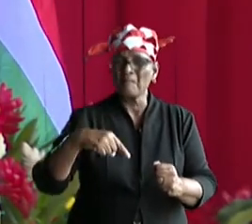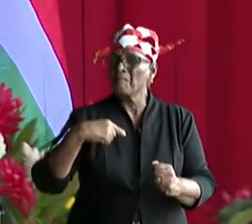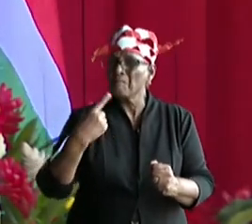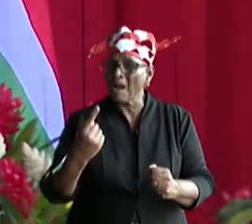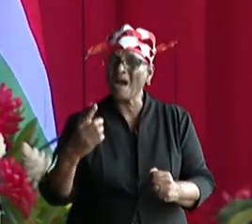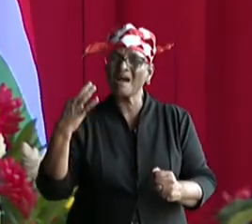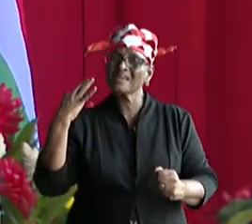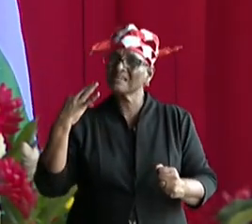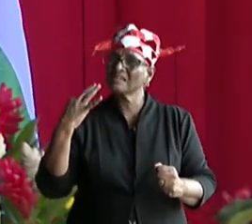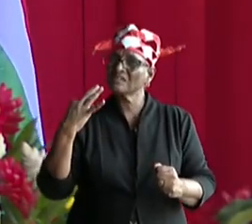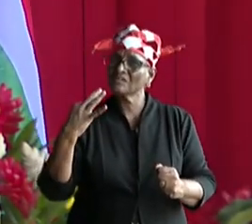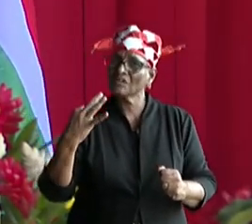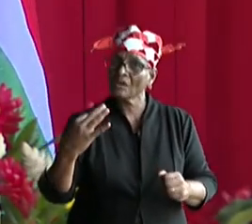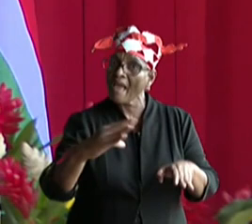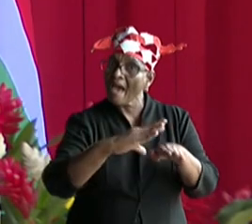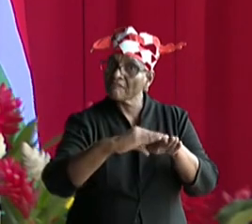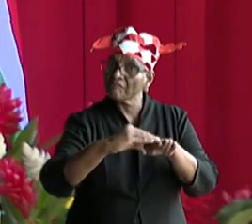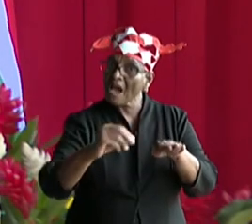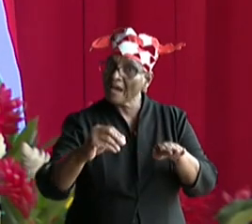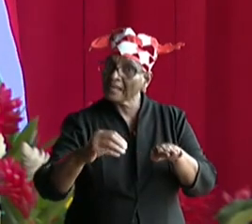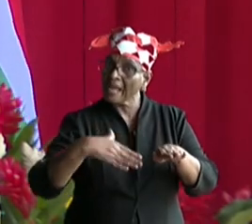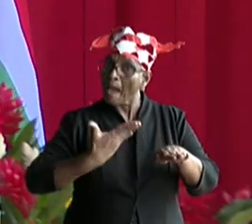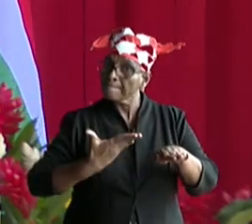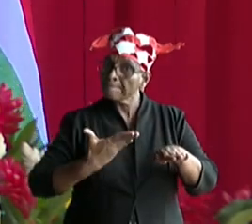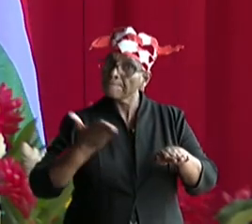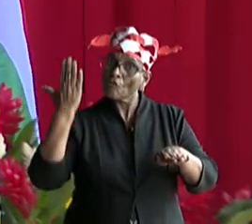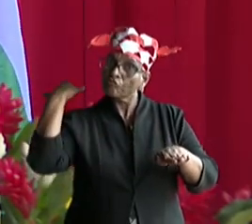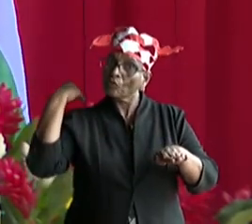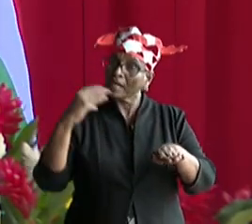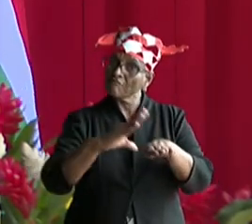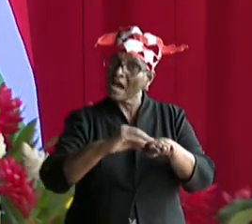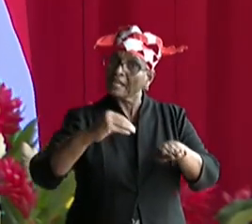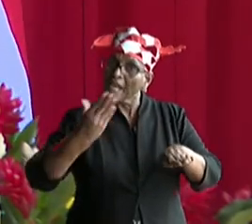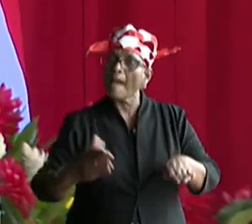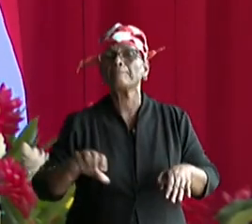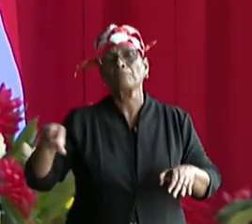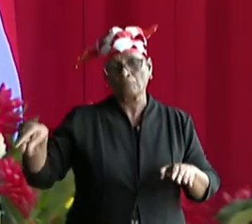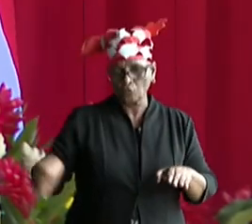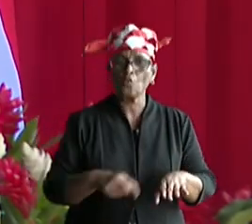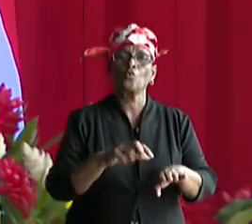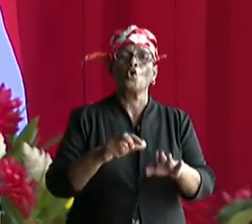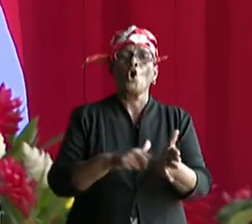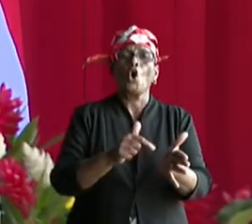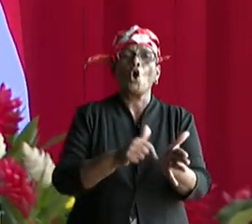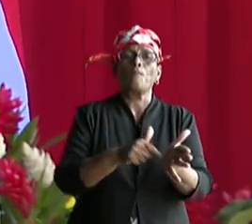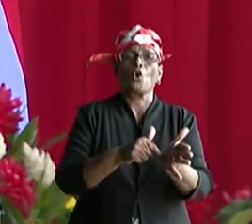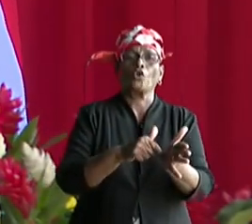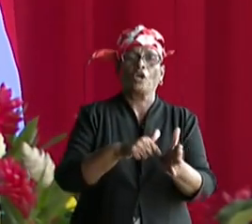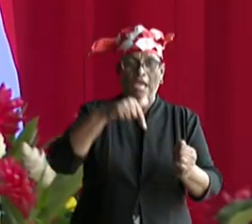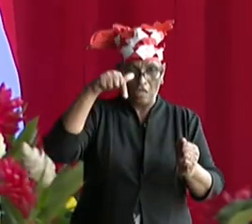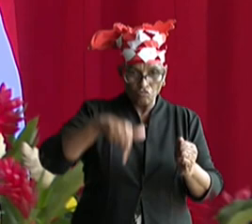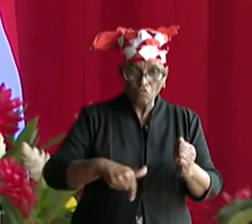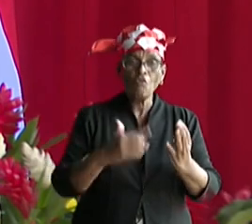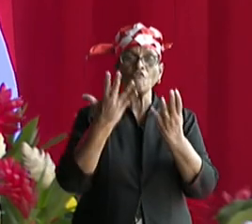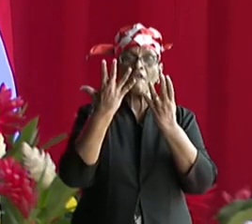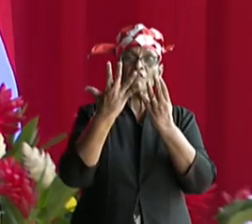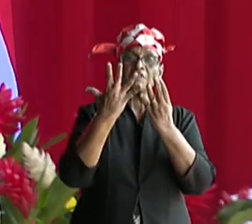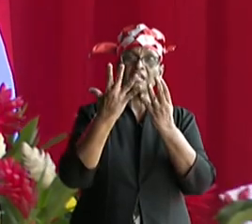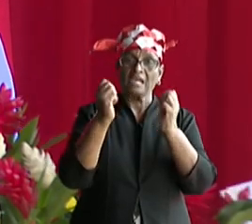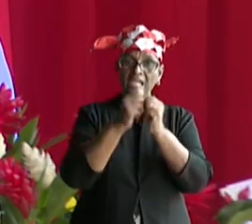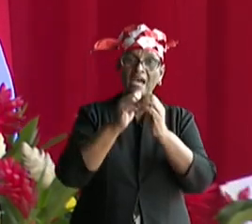de ervaringen die wij hebben gehad in die periode. En laten we kijken naar de komende 45 jaar, meneer de